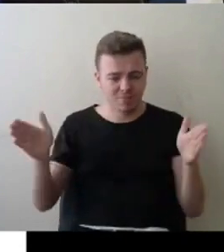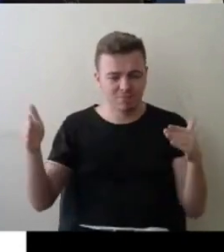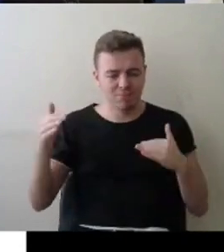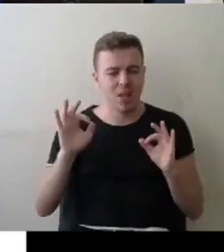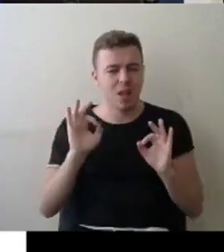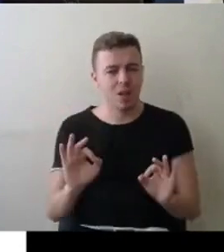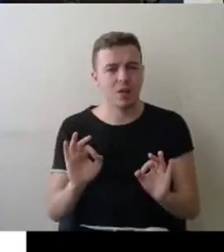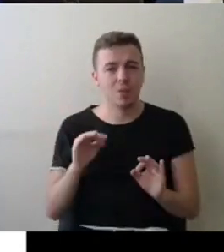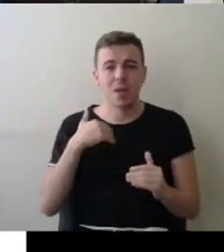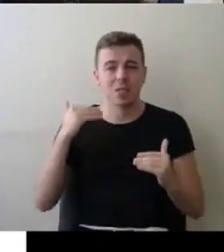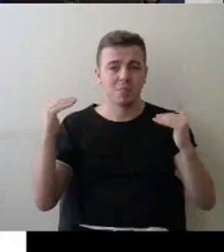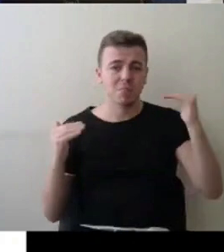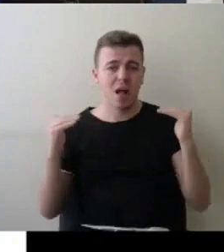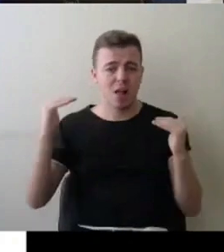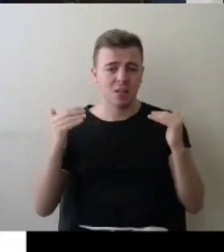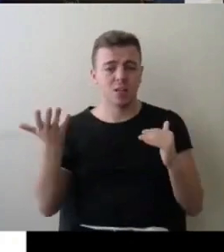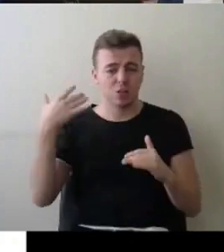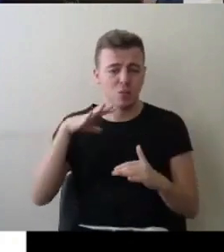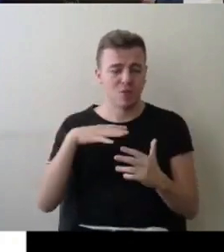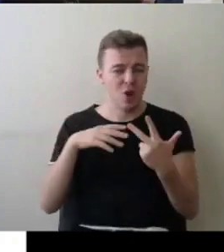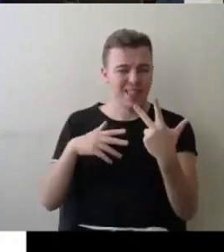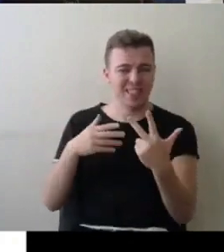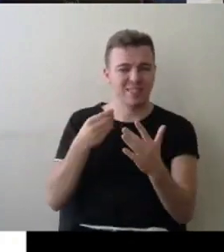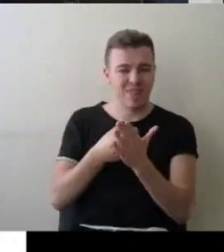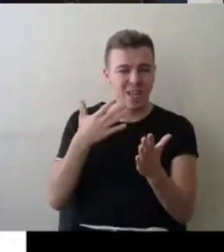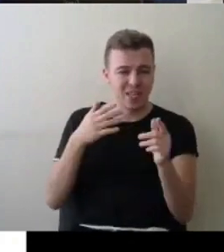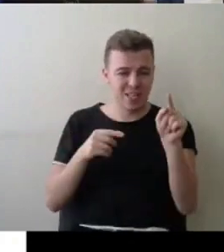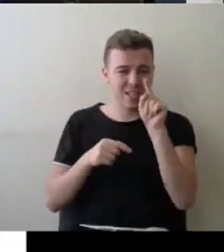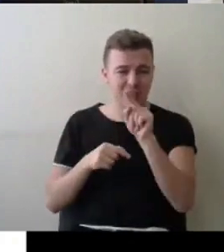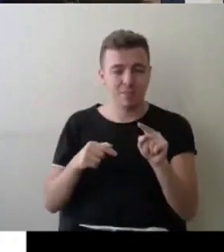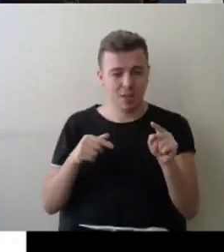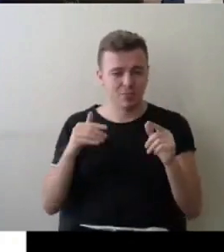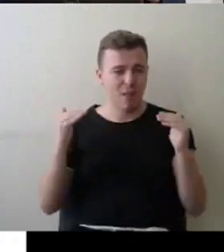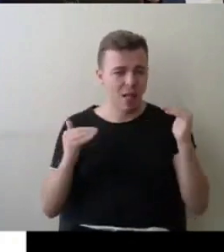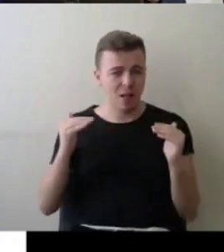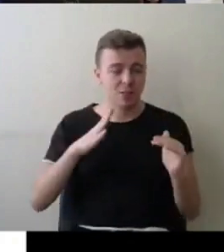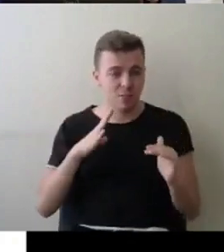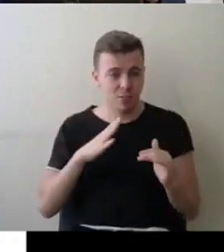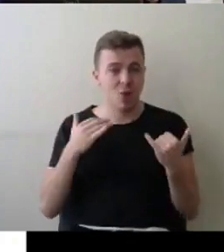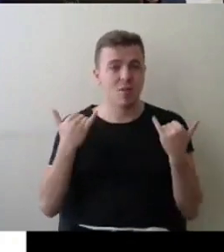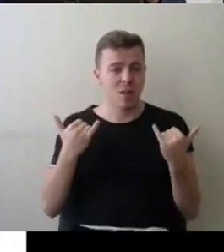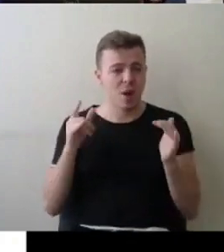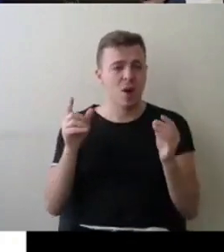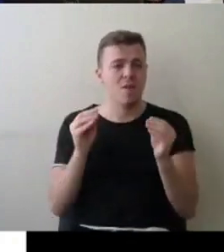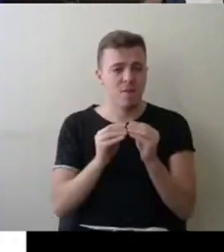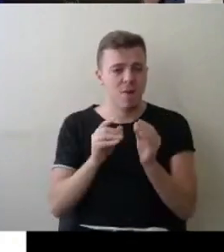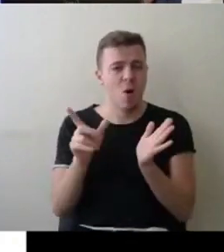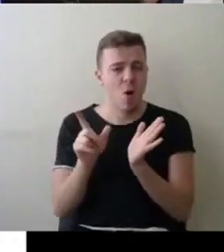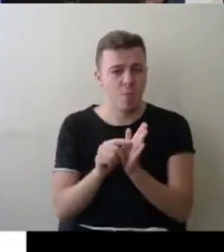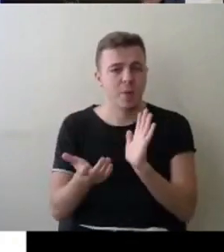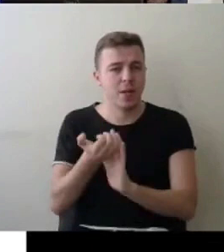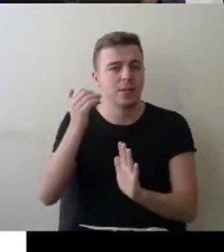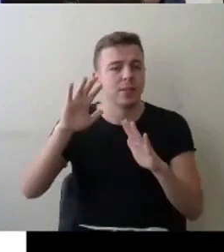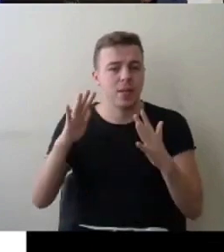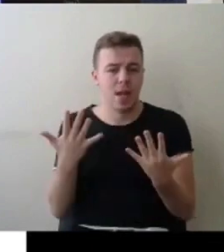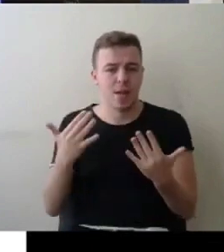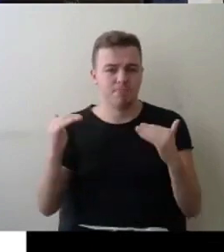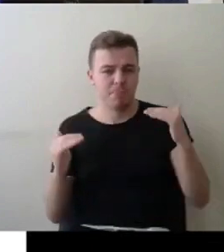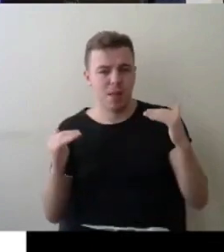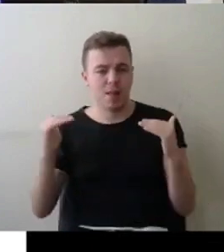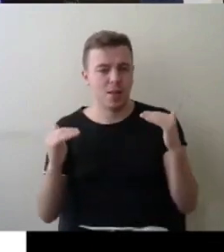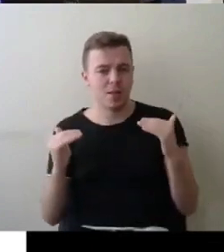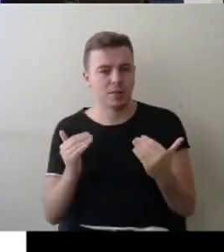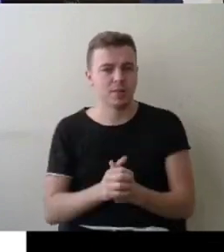rasti balansą tarp šitų trijų vertybių 30 metų ir mes turim dabar rasti. Nes kitaip mes